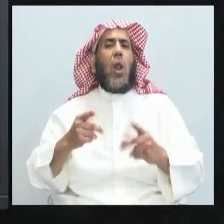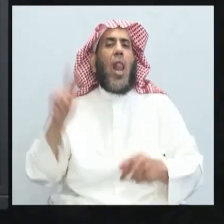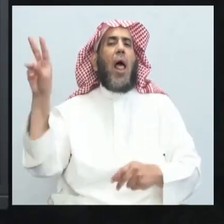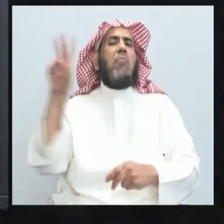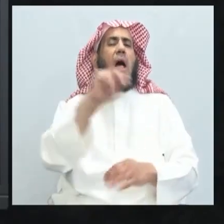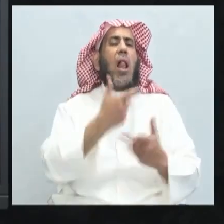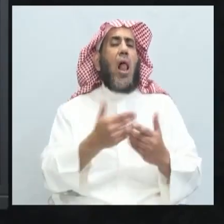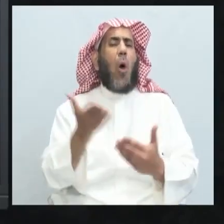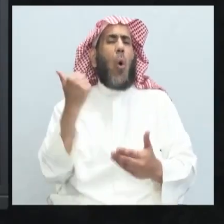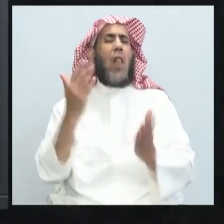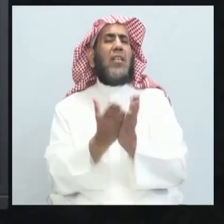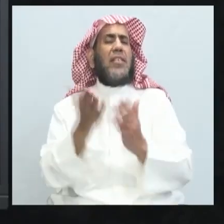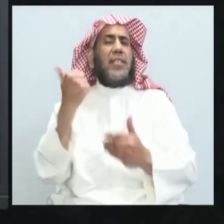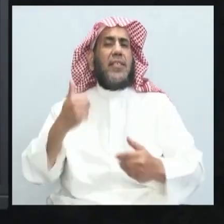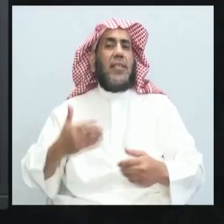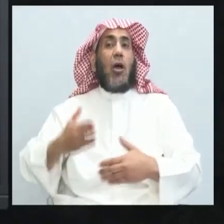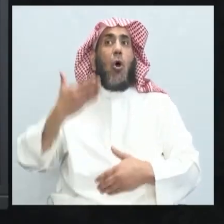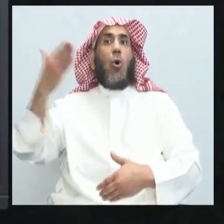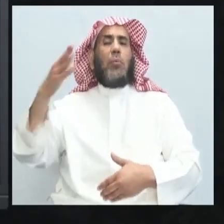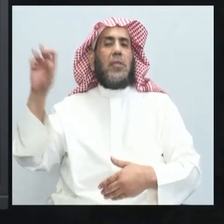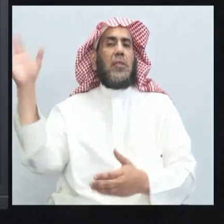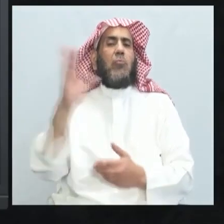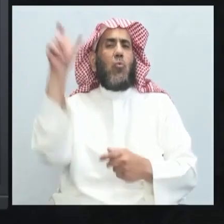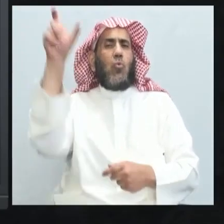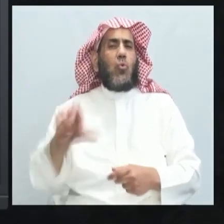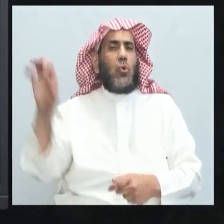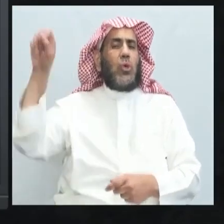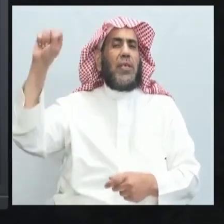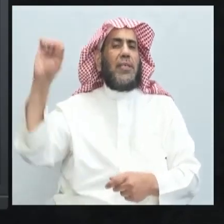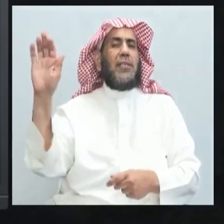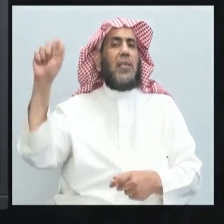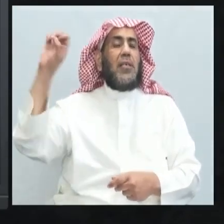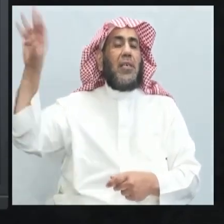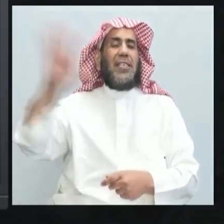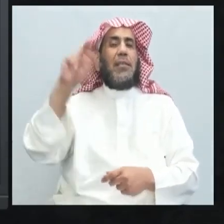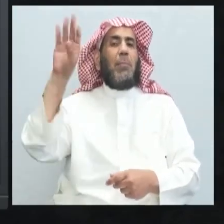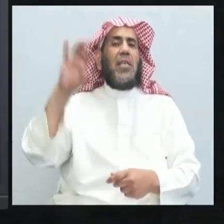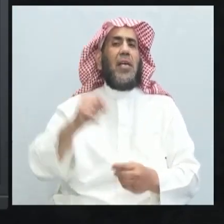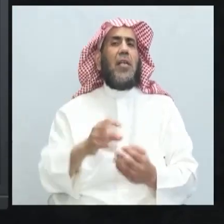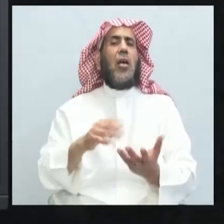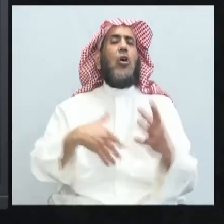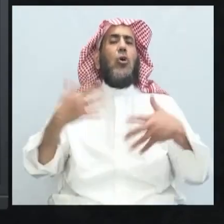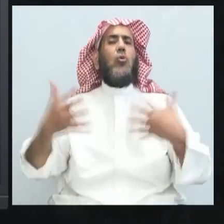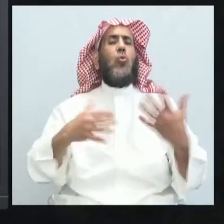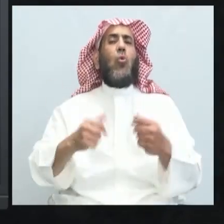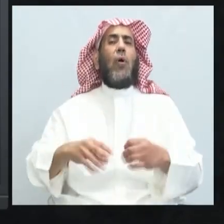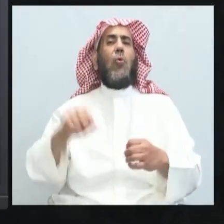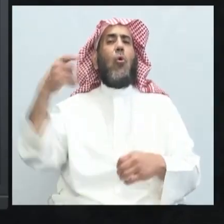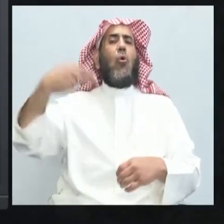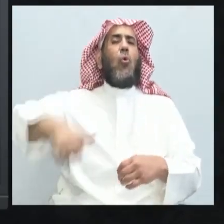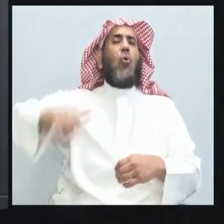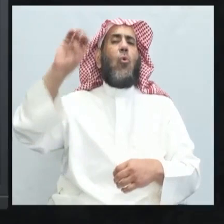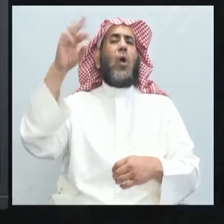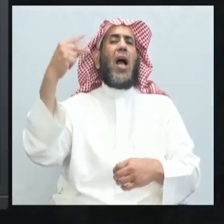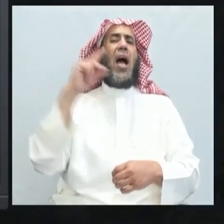تحدثنا في الدرس الماضي عن خطبه خطبه قس بن ساعده الذي كان يخطبه في سوق عكاظ وكان النبي عليه الصلاه والسلام يعني